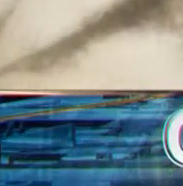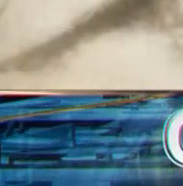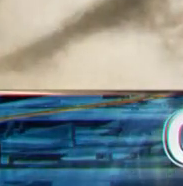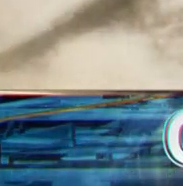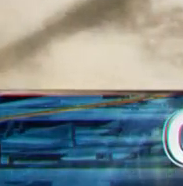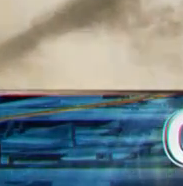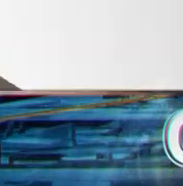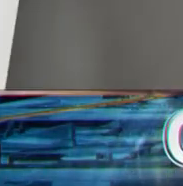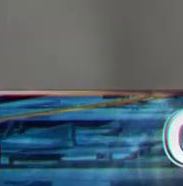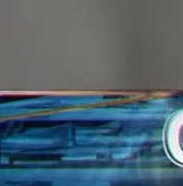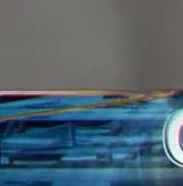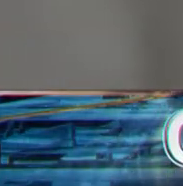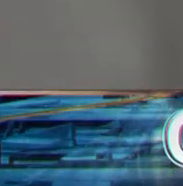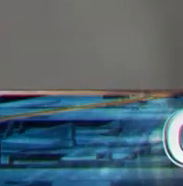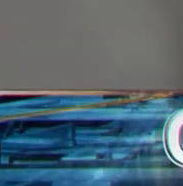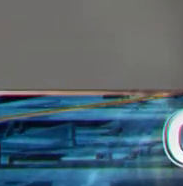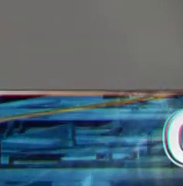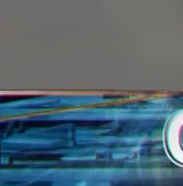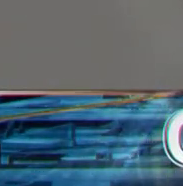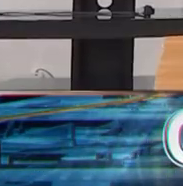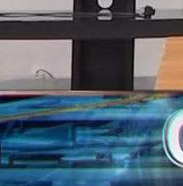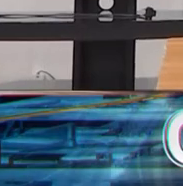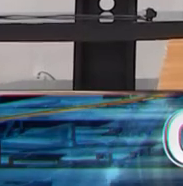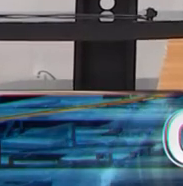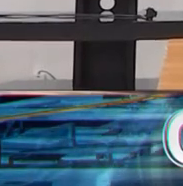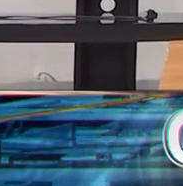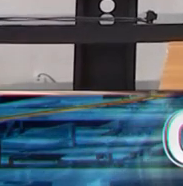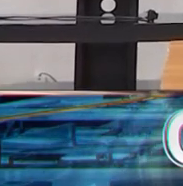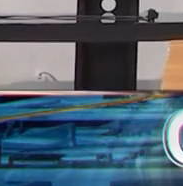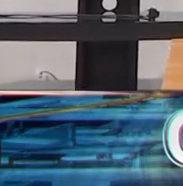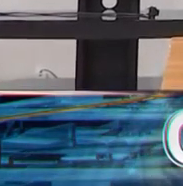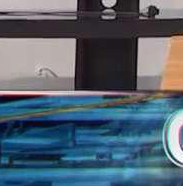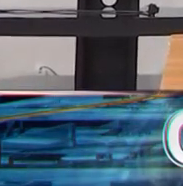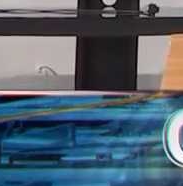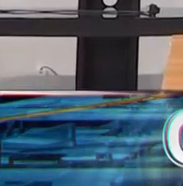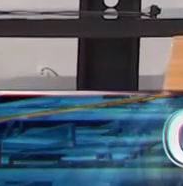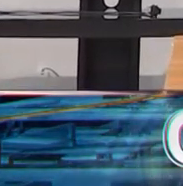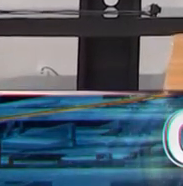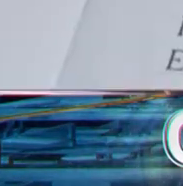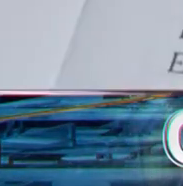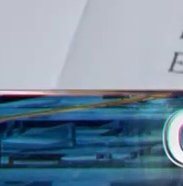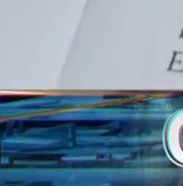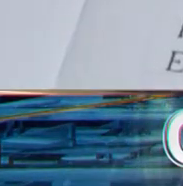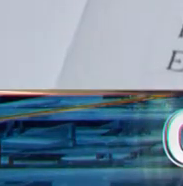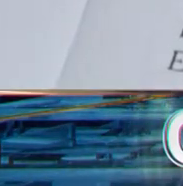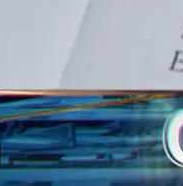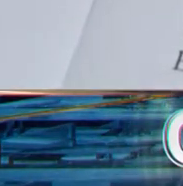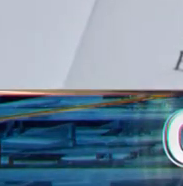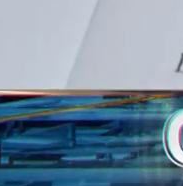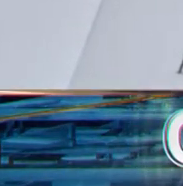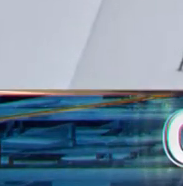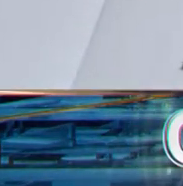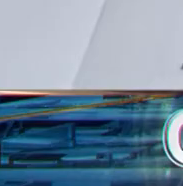Басни Крылова по-казахски. Великий Абай познакомил казахов с необычным литературным жанром на живых примерах. Лучше еще никто не